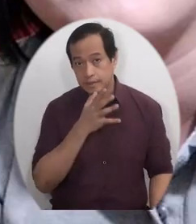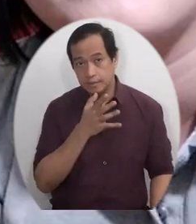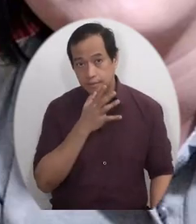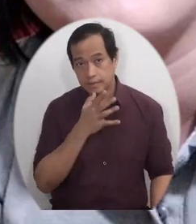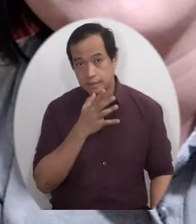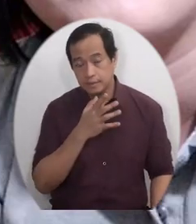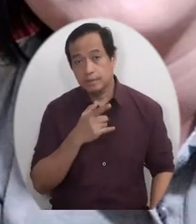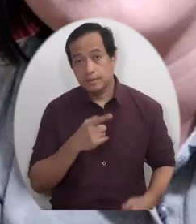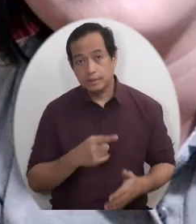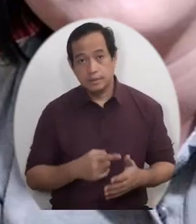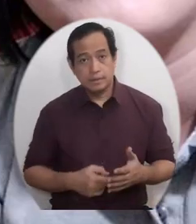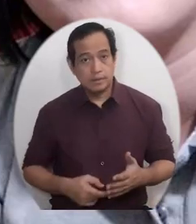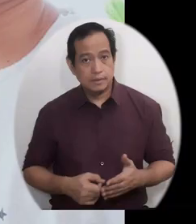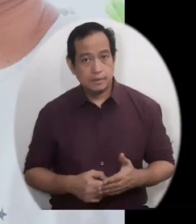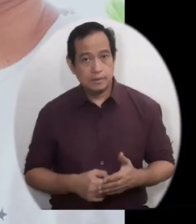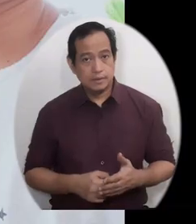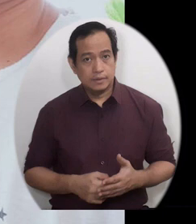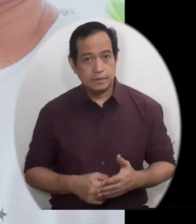yung